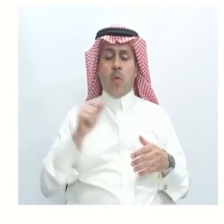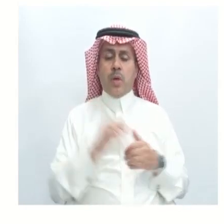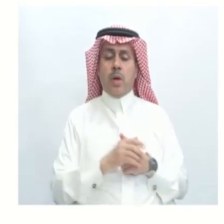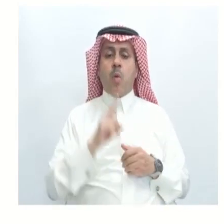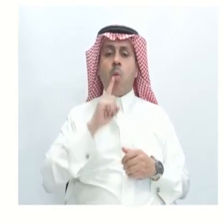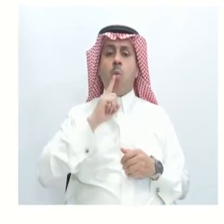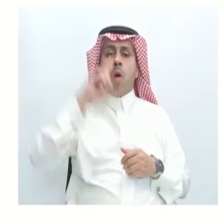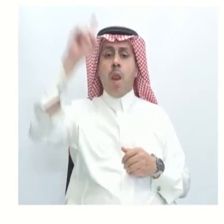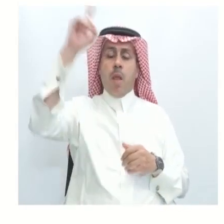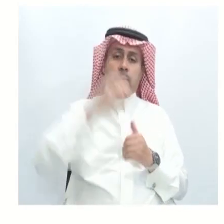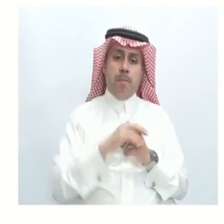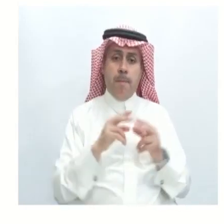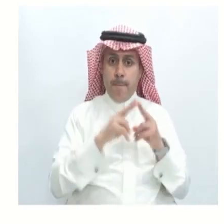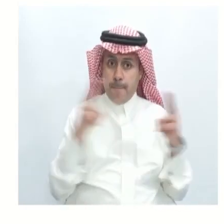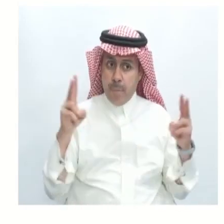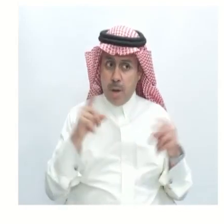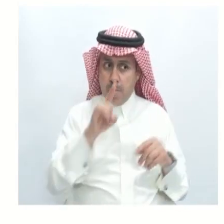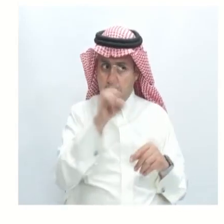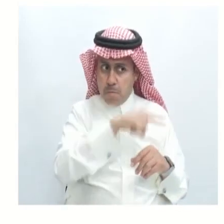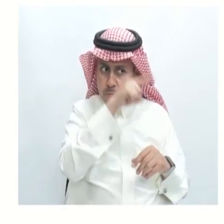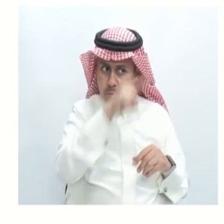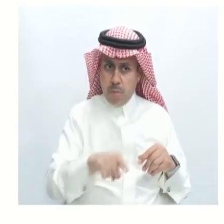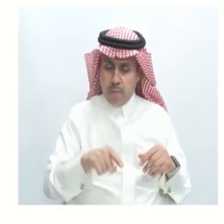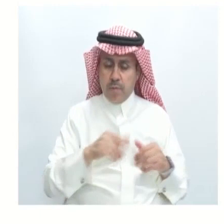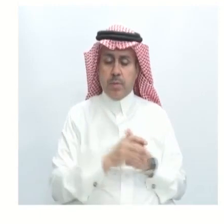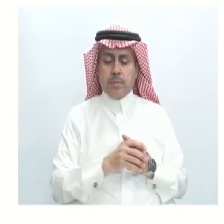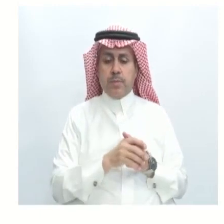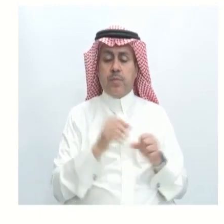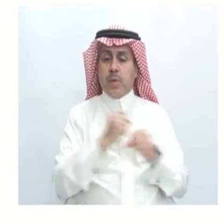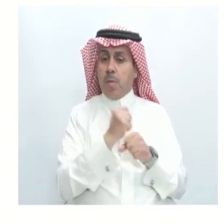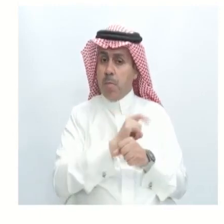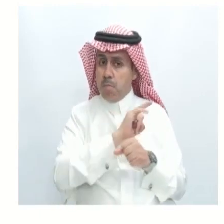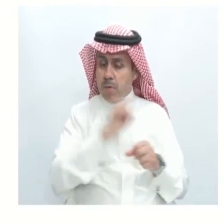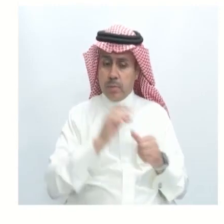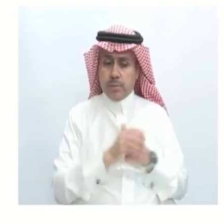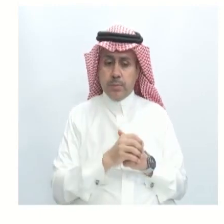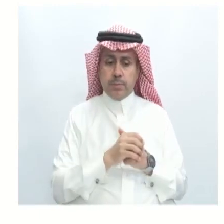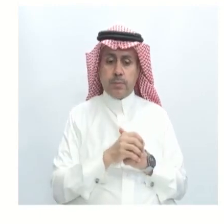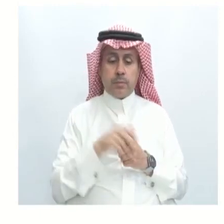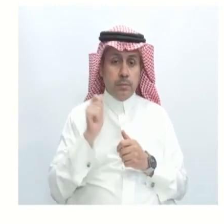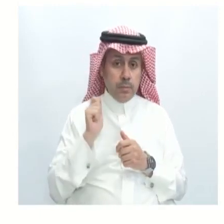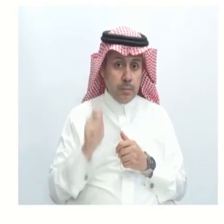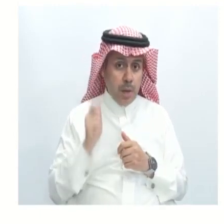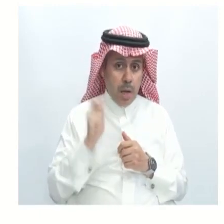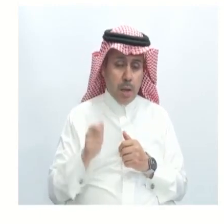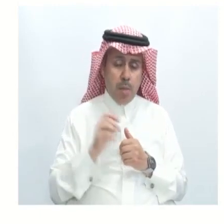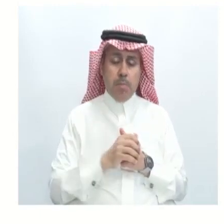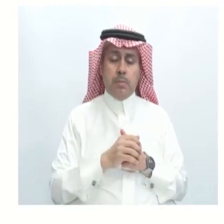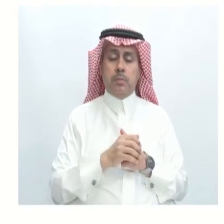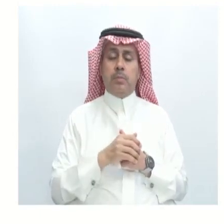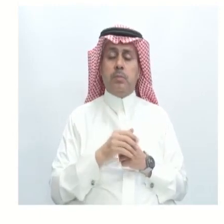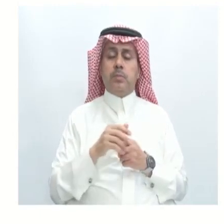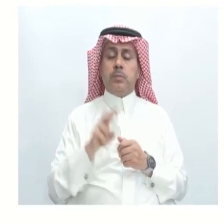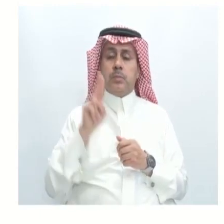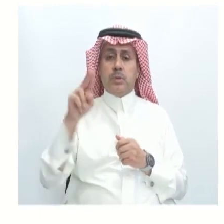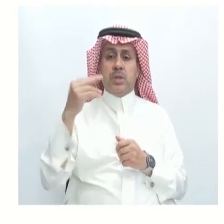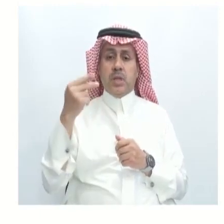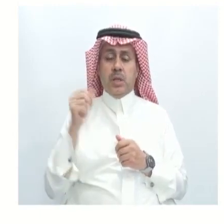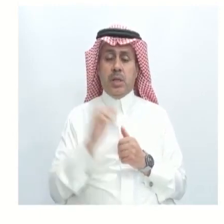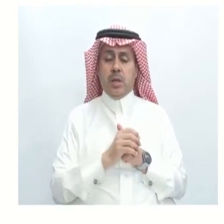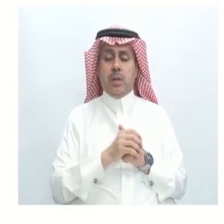بيان ما يحضر على الاعضاء عمله اثناء العضويه احكام التعيين وعقد الاجتماعات